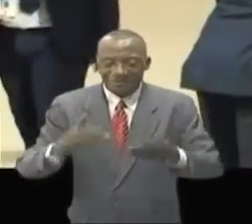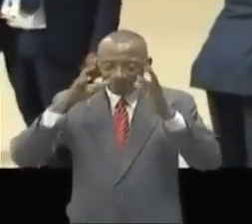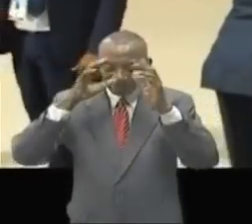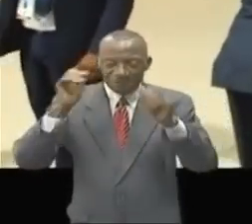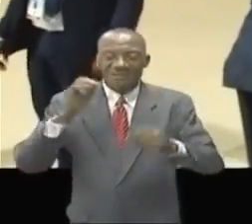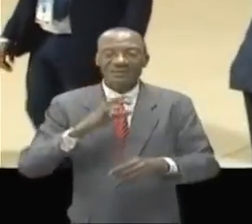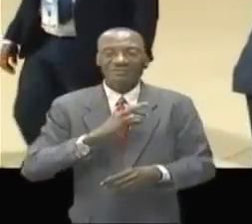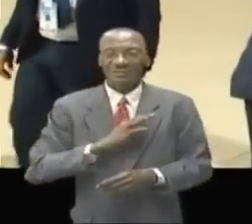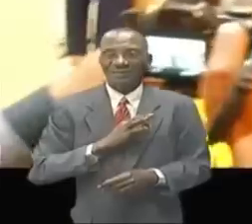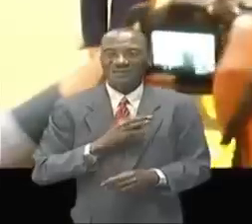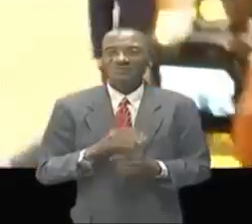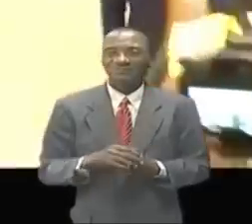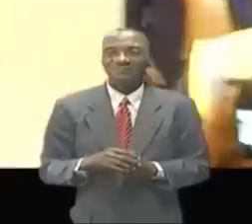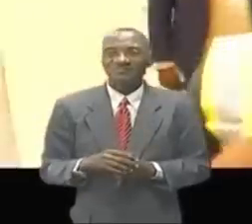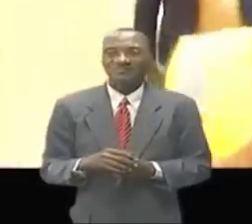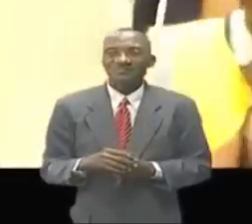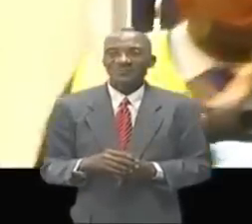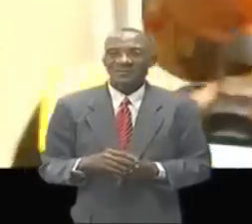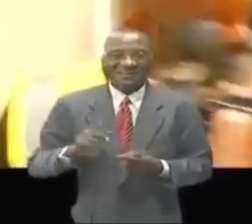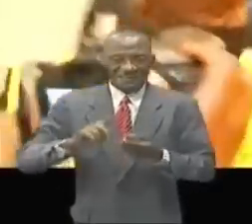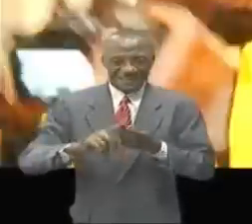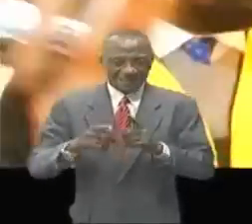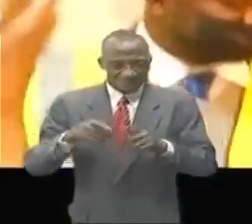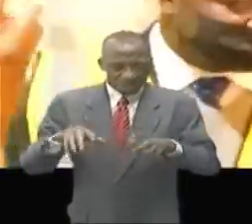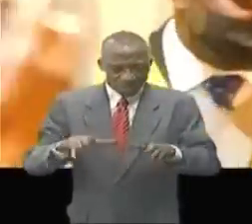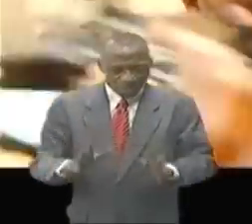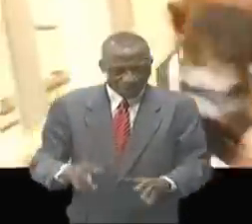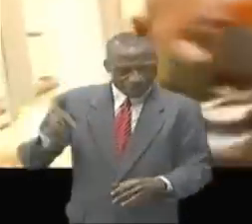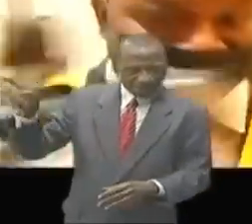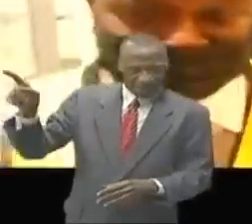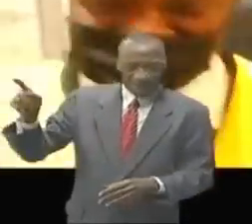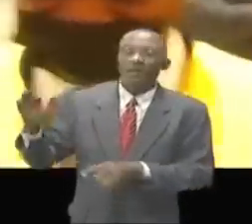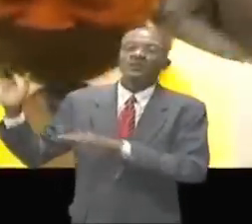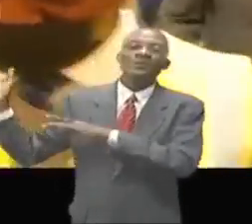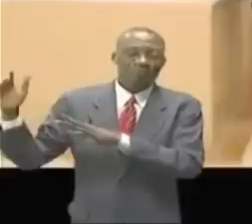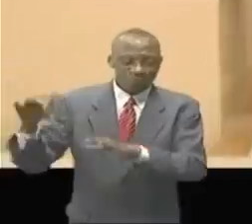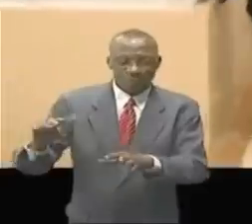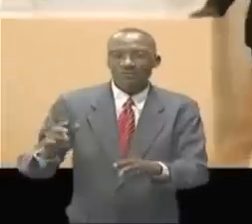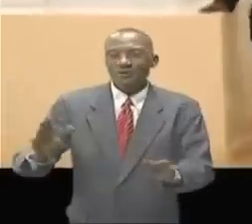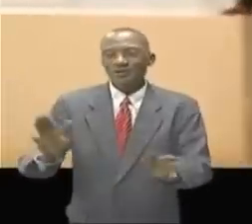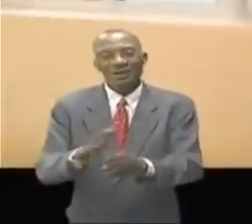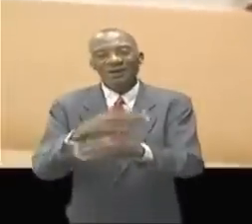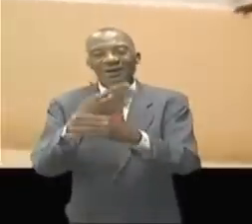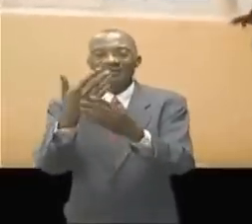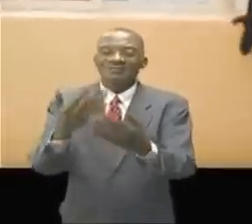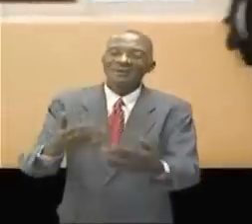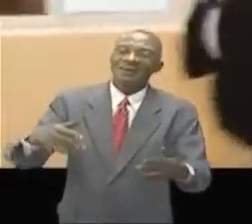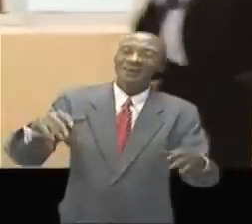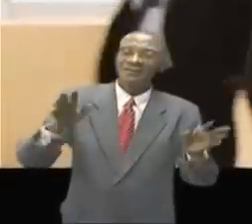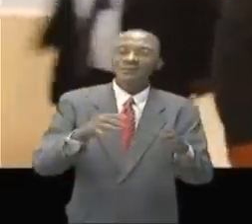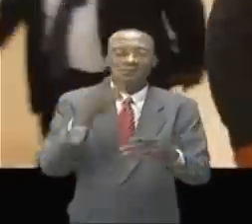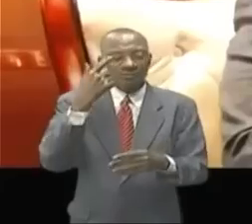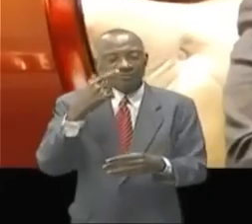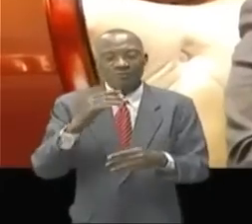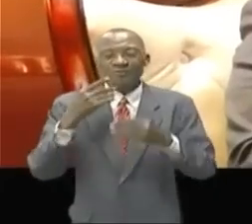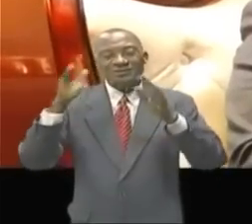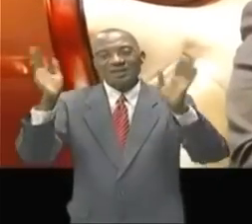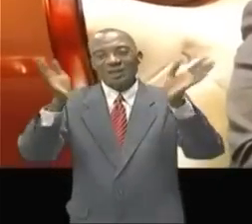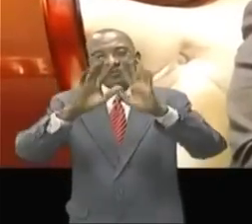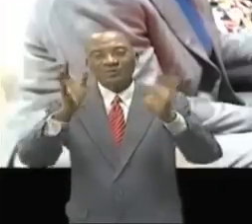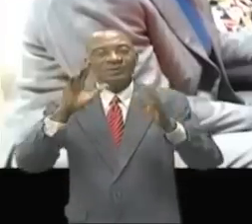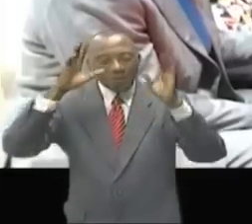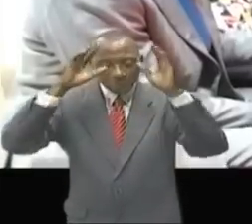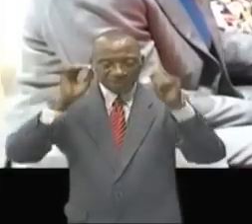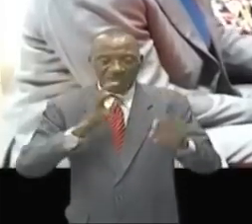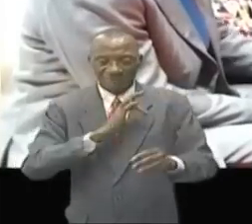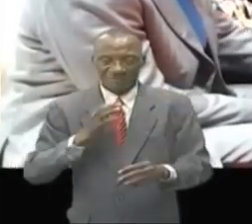Des compatriotes établis à Lusaka lui ont également réservé un accueil chaleureux. Venu participer à la 4e réunion de coordination